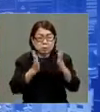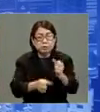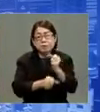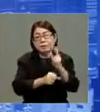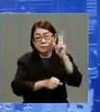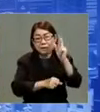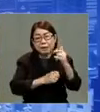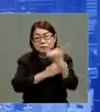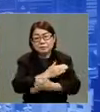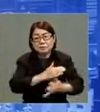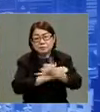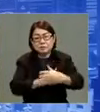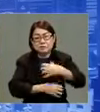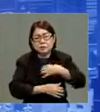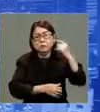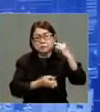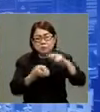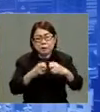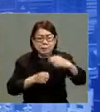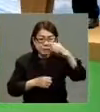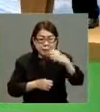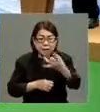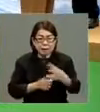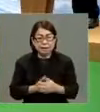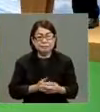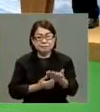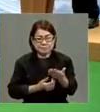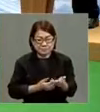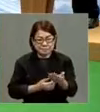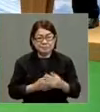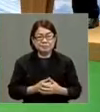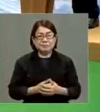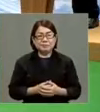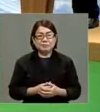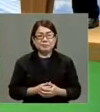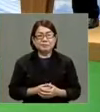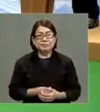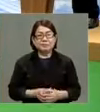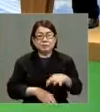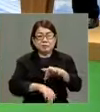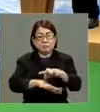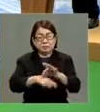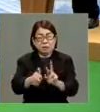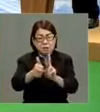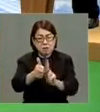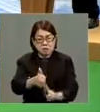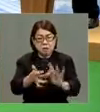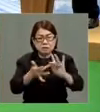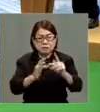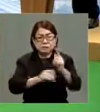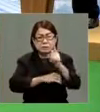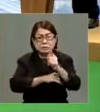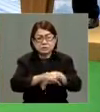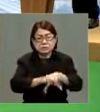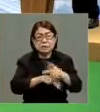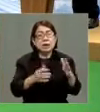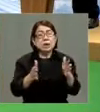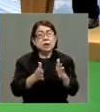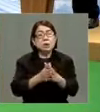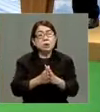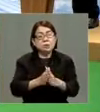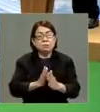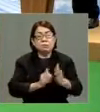ที่ติดตามสถานการณ์ในบ้านเรานะครับขออนุญาตเรียนเชิญท่านณัฐภานุนพคุณนะครับรองอธิบดีกรมสารนิเทศและรองโฆษกกระทรวงการต่างประเทศ